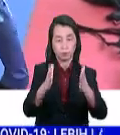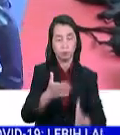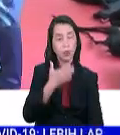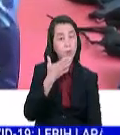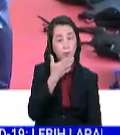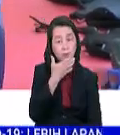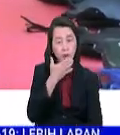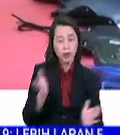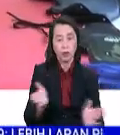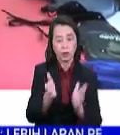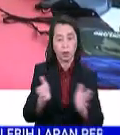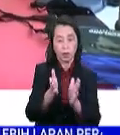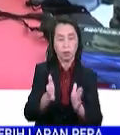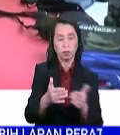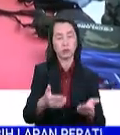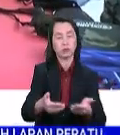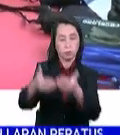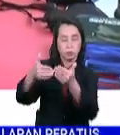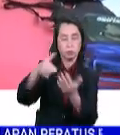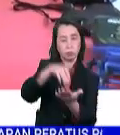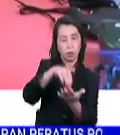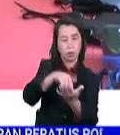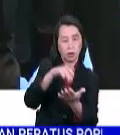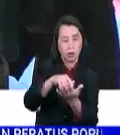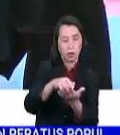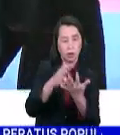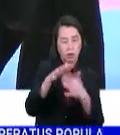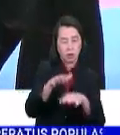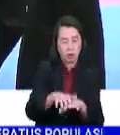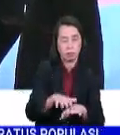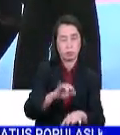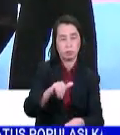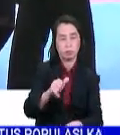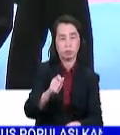muda juga digalak untuk melanjutkan pelajaran bagi memupuk jati diri yang profesional.